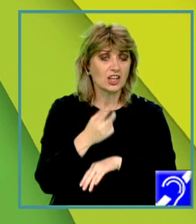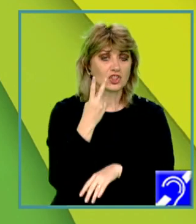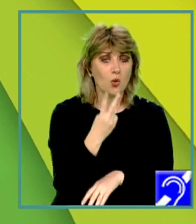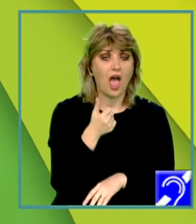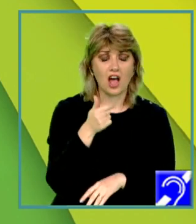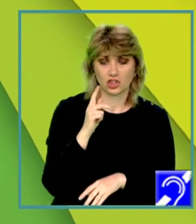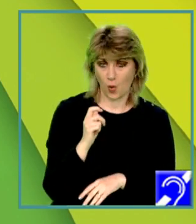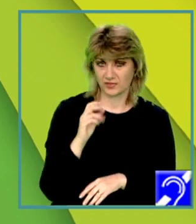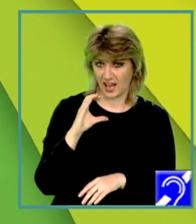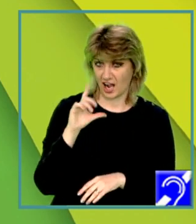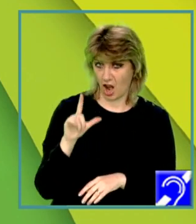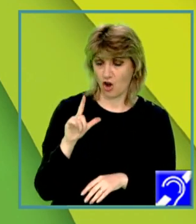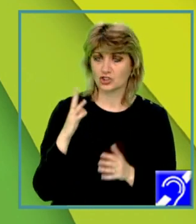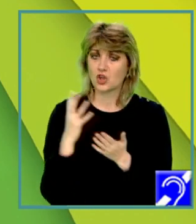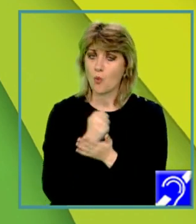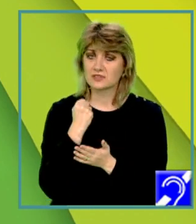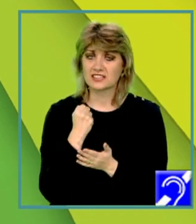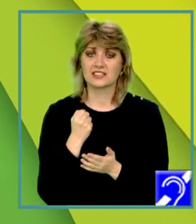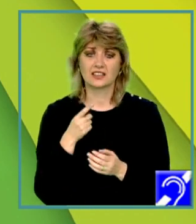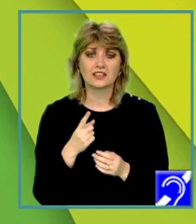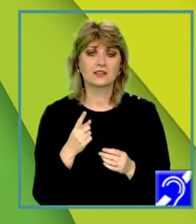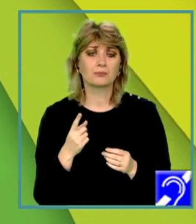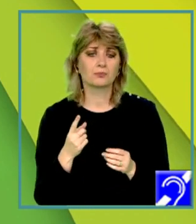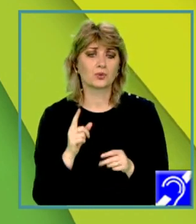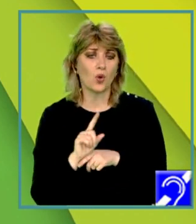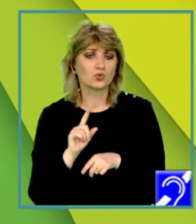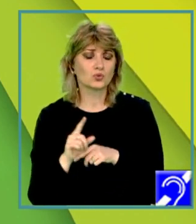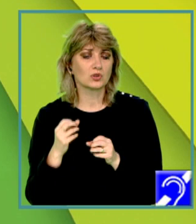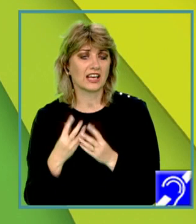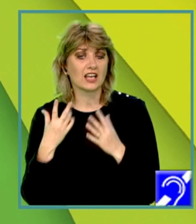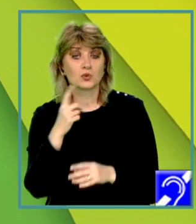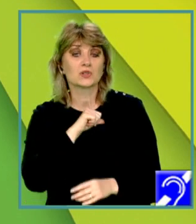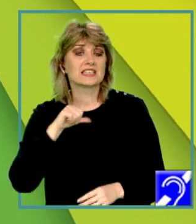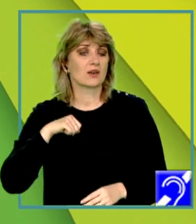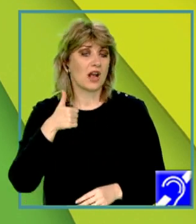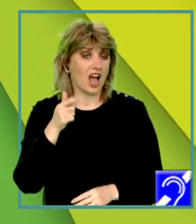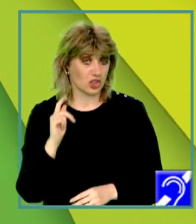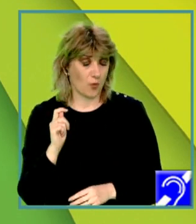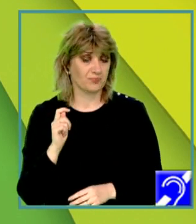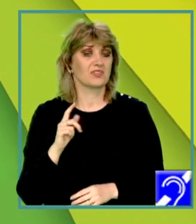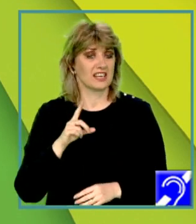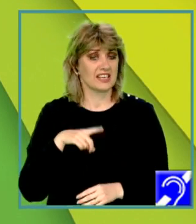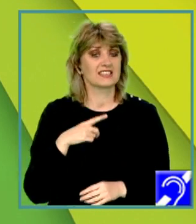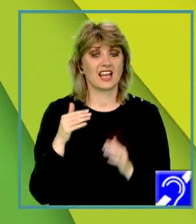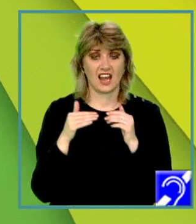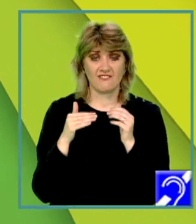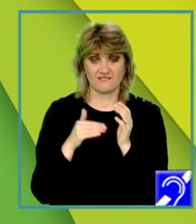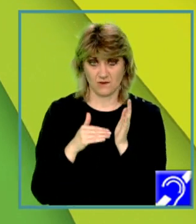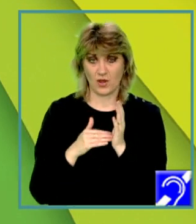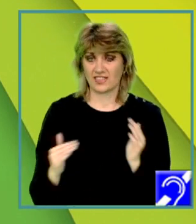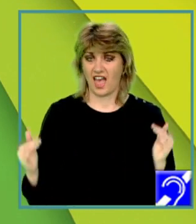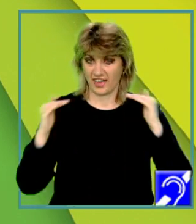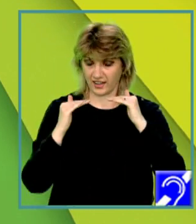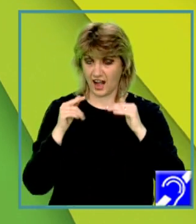clor și se obțin în produsul de reacție un singur atom este nevoie pentru a egala această